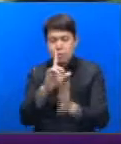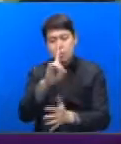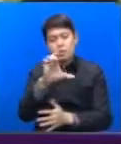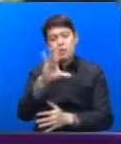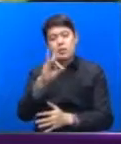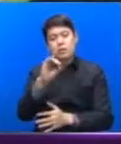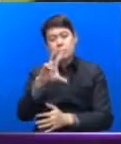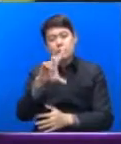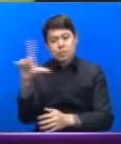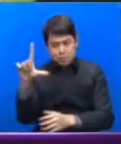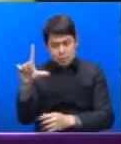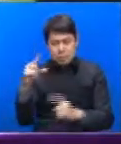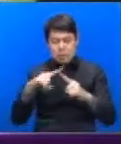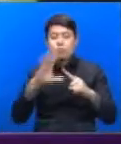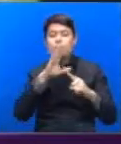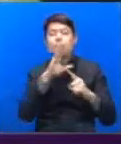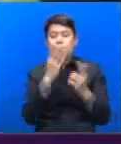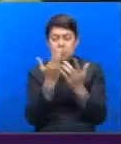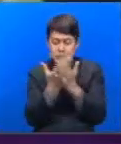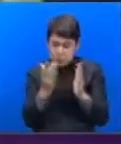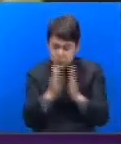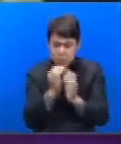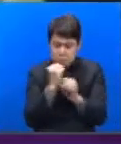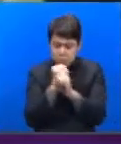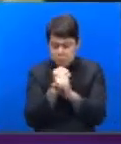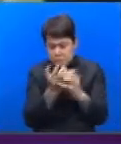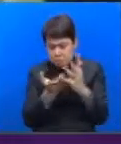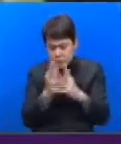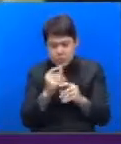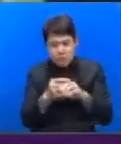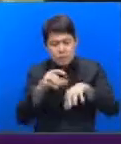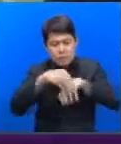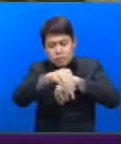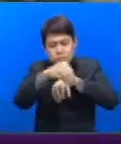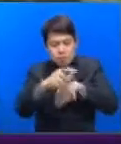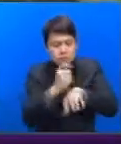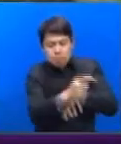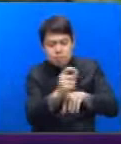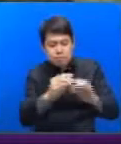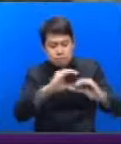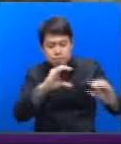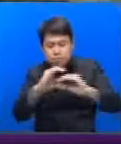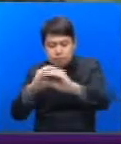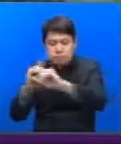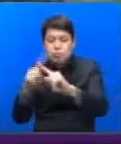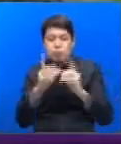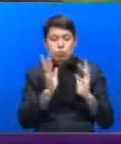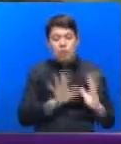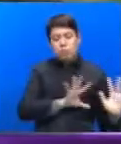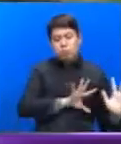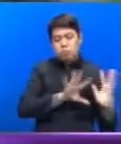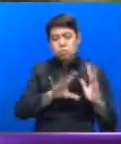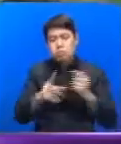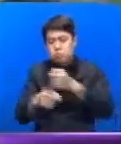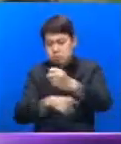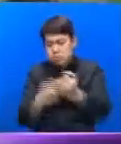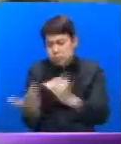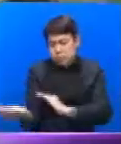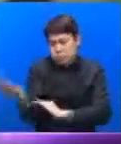183ล้านบาทซึ่งทางจังหวัดก็ได้มีการดำเนินการเฉลี่ยไปยังสาขาต่างๆทำให้ชาวนาเดินทางมารับเงินตั้งแต่ช่วง